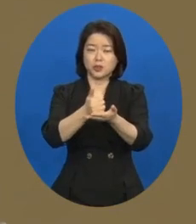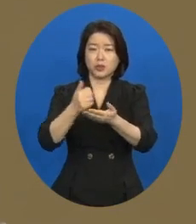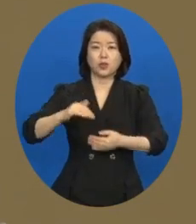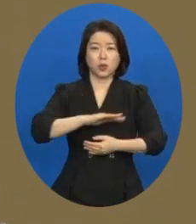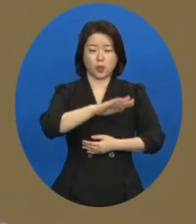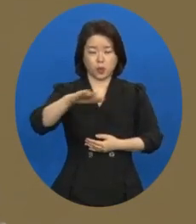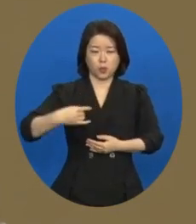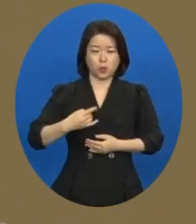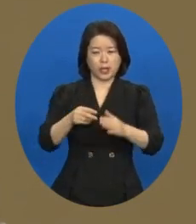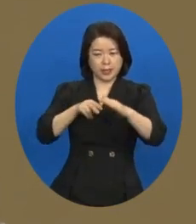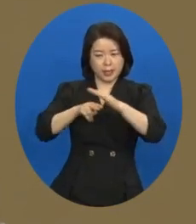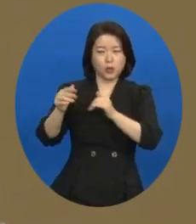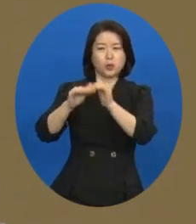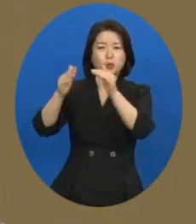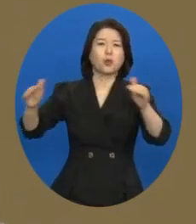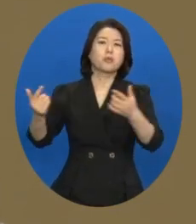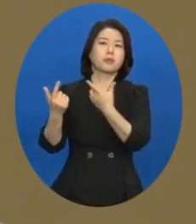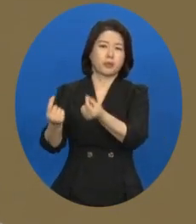우리의 도피성이십니다.